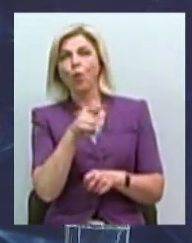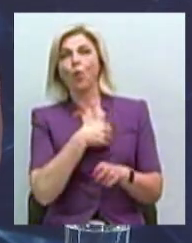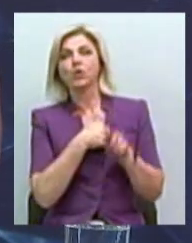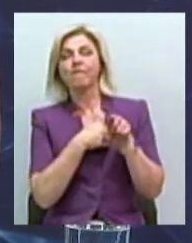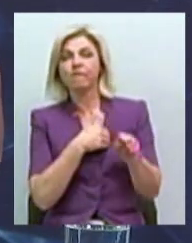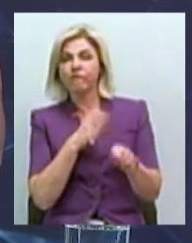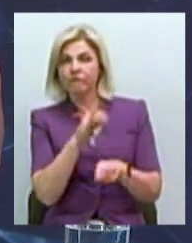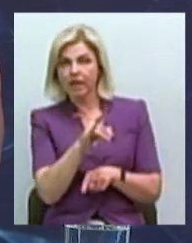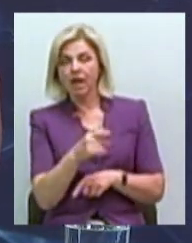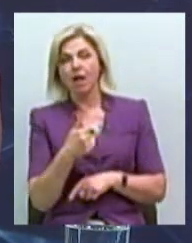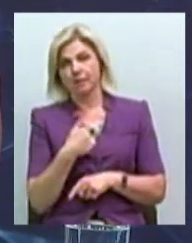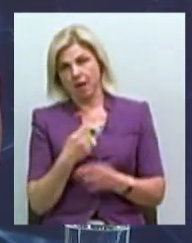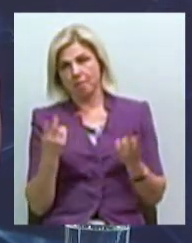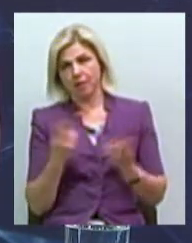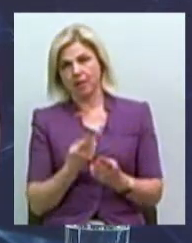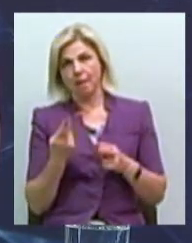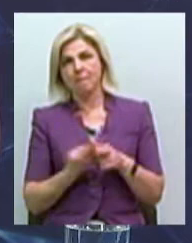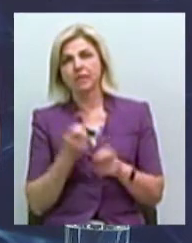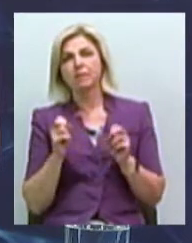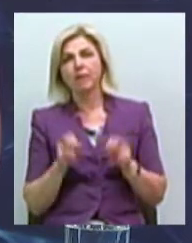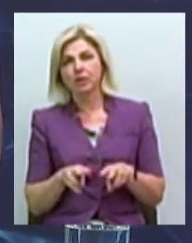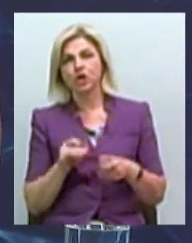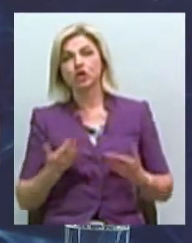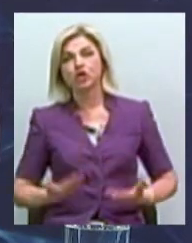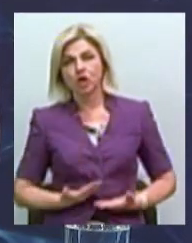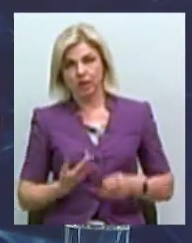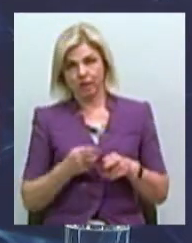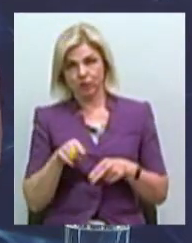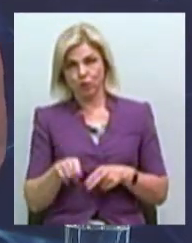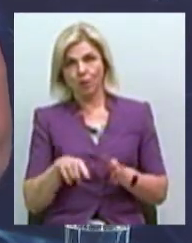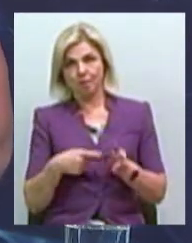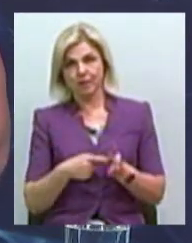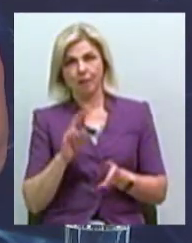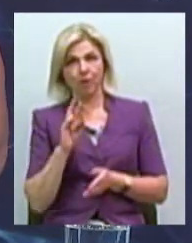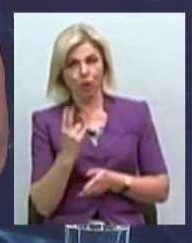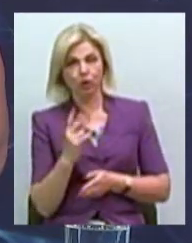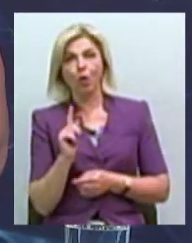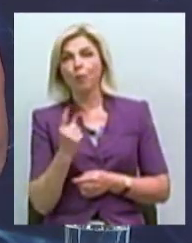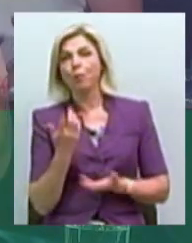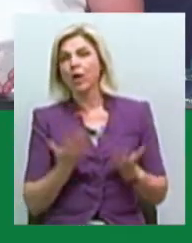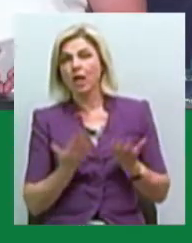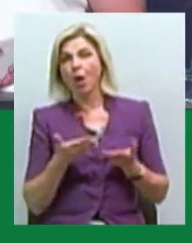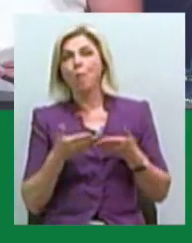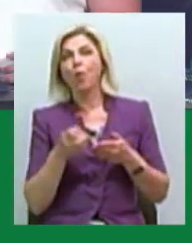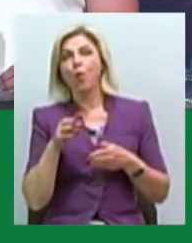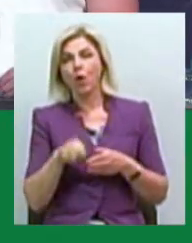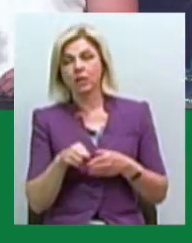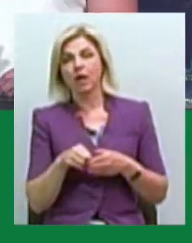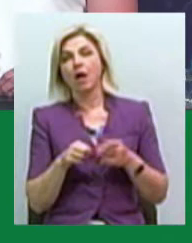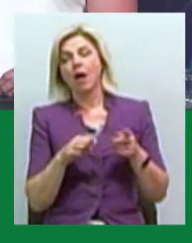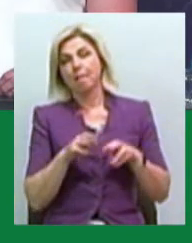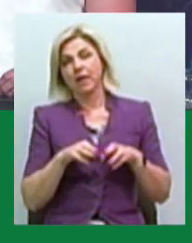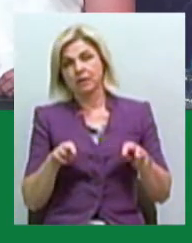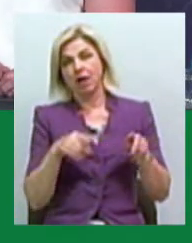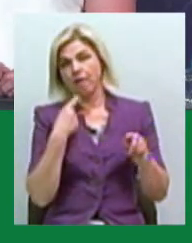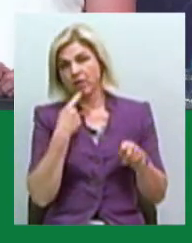потрібно безпечно і мешкати в цьому місті Миколаєві. Тому що, якщо порт відійде, і він каже,